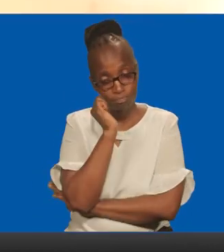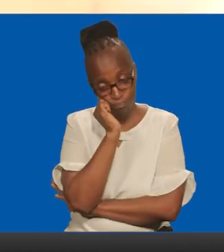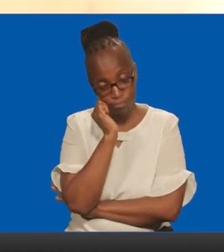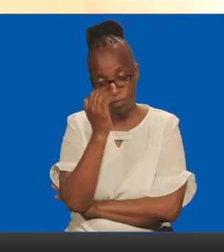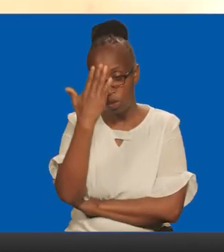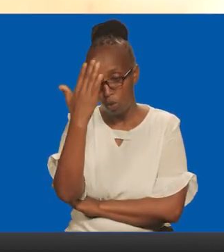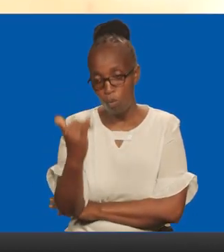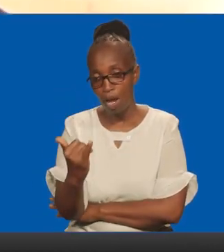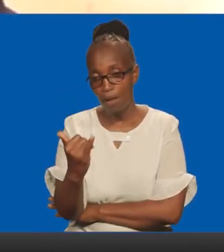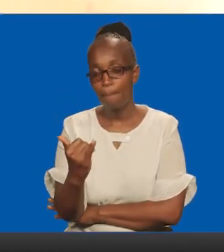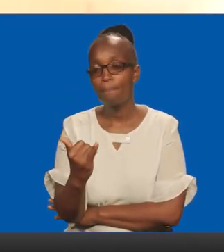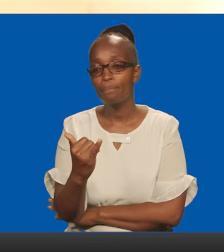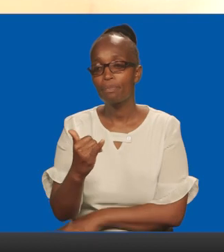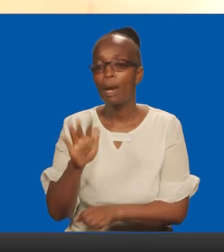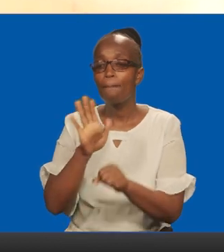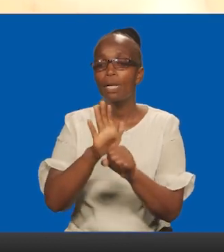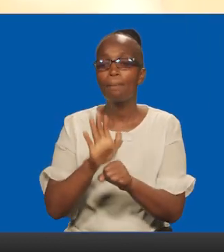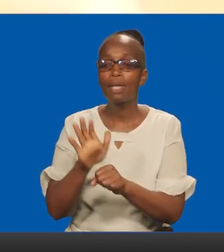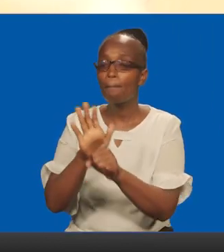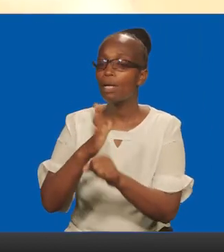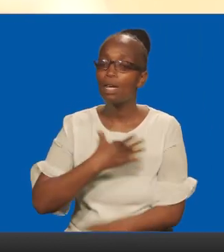Tuko na huzuni sana kwa maana